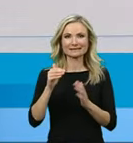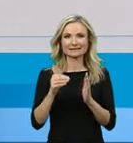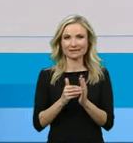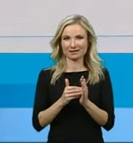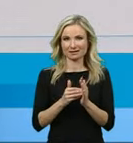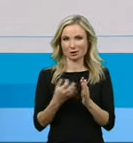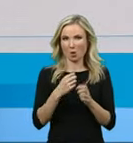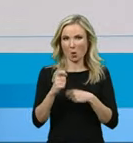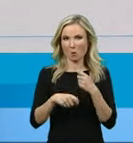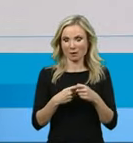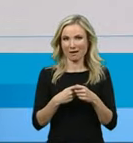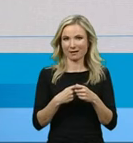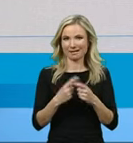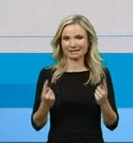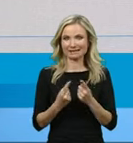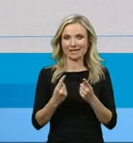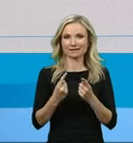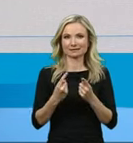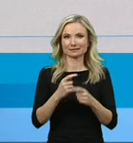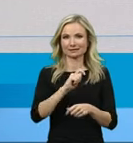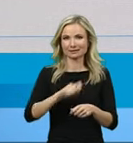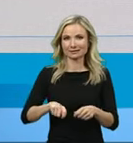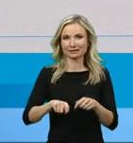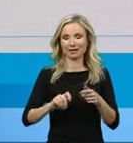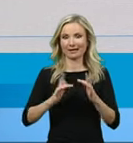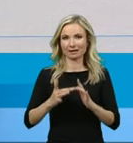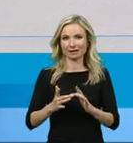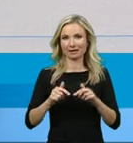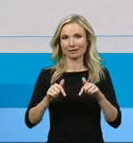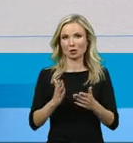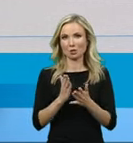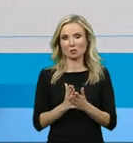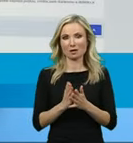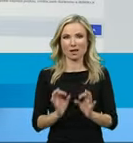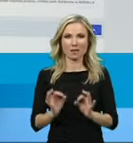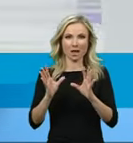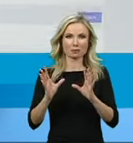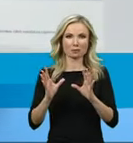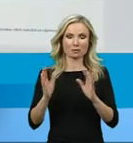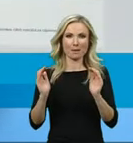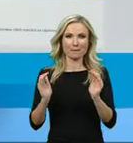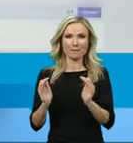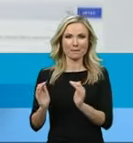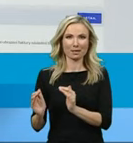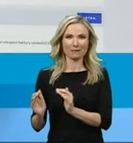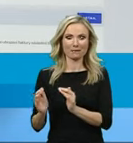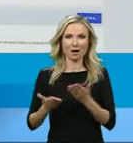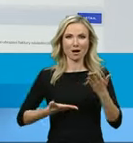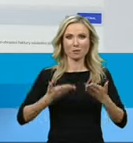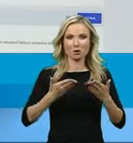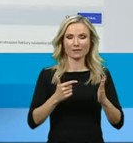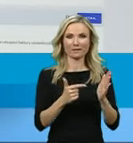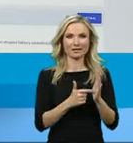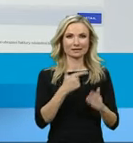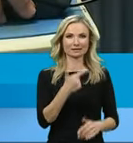V letošním roce už tato čísla překonáváme, byť ne takovým tempem, jako v porovnání mezi roky 2021 a